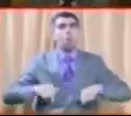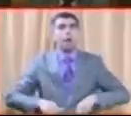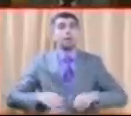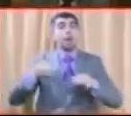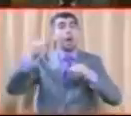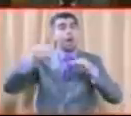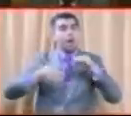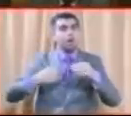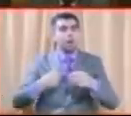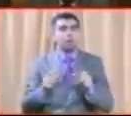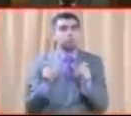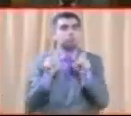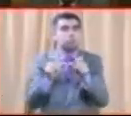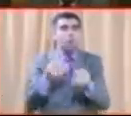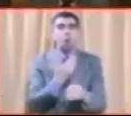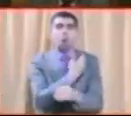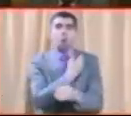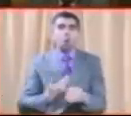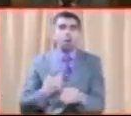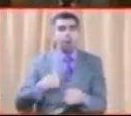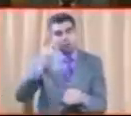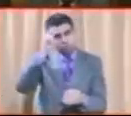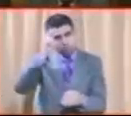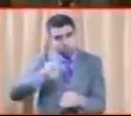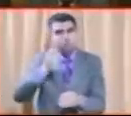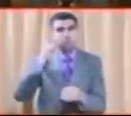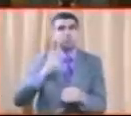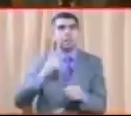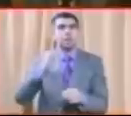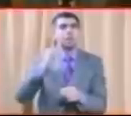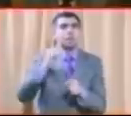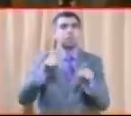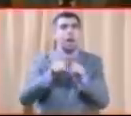في شخصكم وفي الحكومة، بأنكم يعني